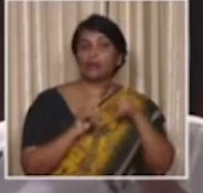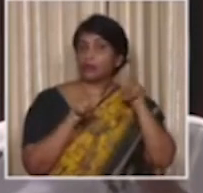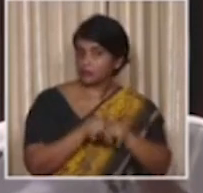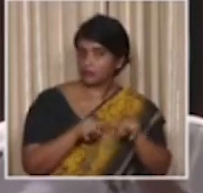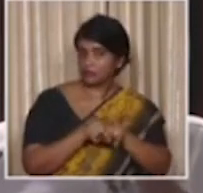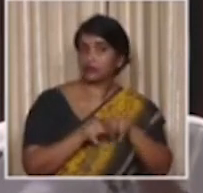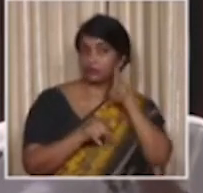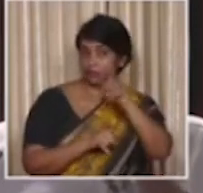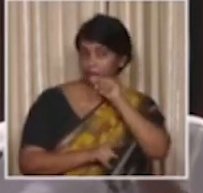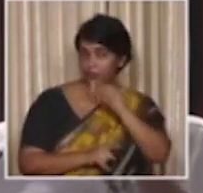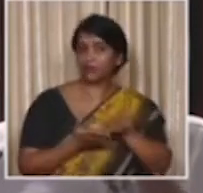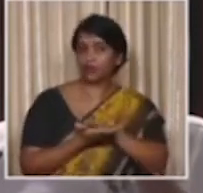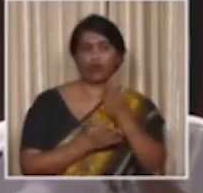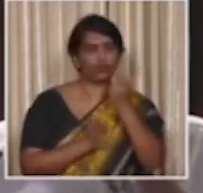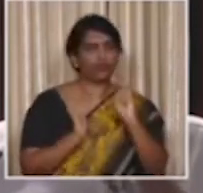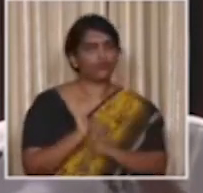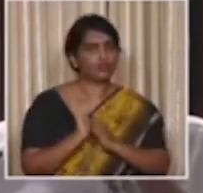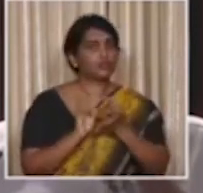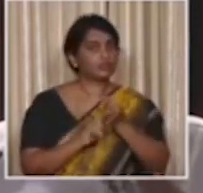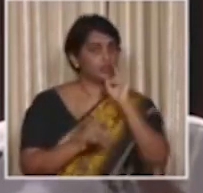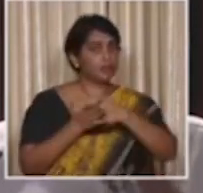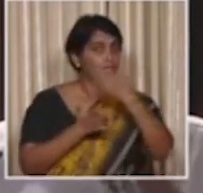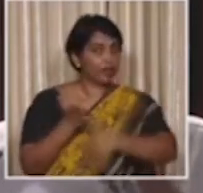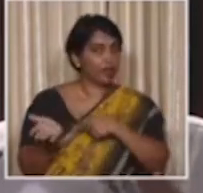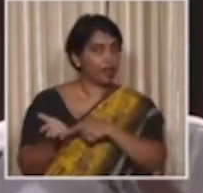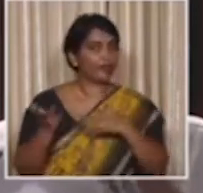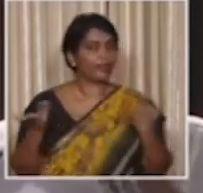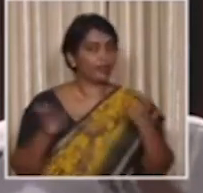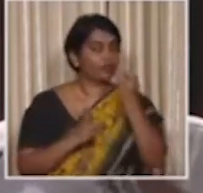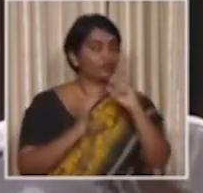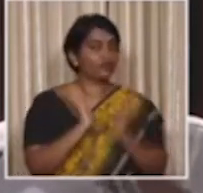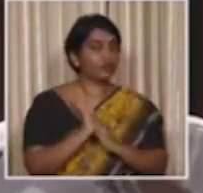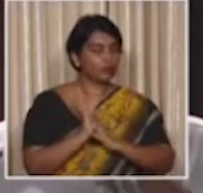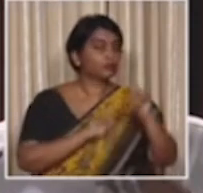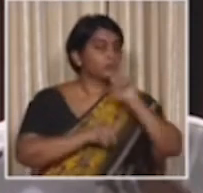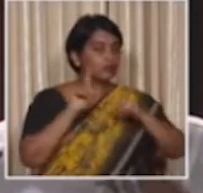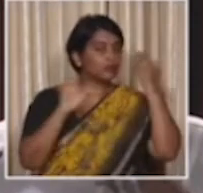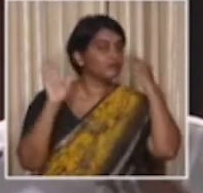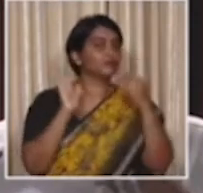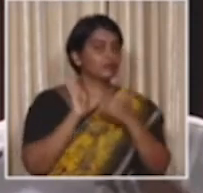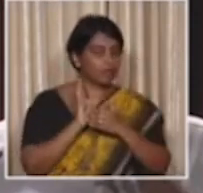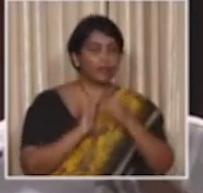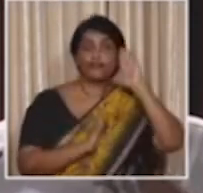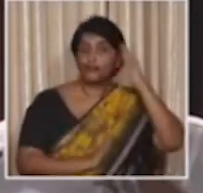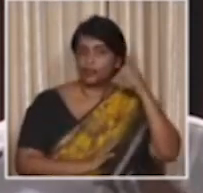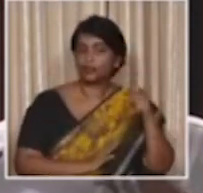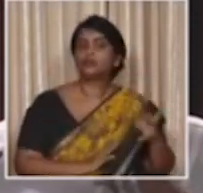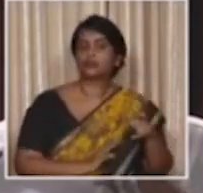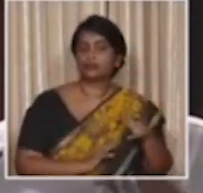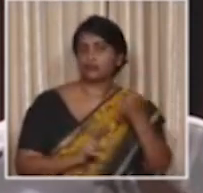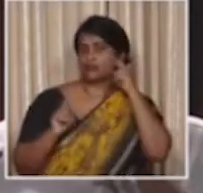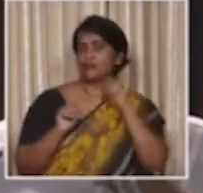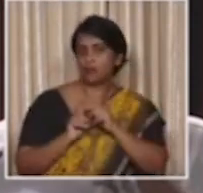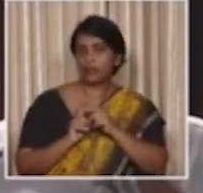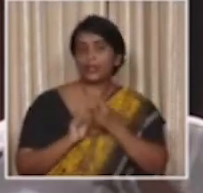කර කදානායකතුමනි පැහැදිලි කර ගන්න ඕනේ මුදල් කාර්ය සභාවේ සභාපතිතුමාගේ වාර්තාවේ නැති නිසා මුදල් කාර්ය සභාවේ සාකච්ඡාවට ලක් වුණා විශේෂයෙන්ම මේ කාරණාව